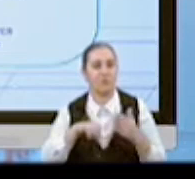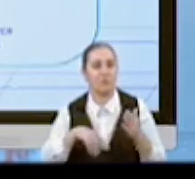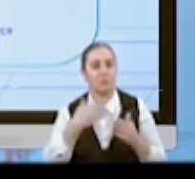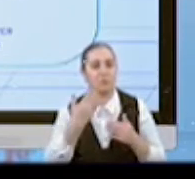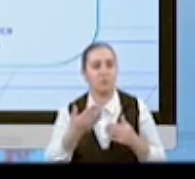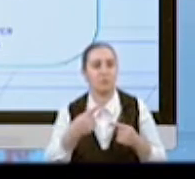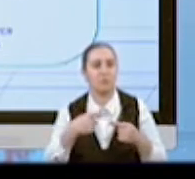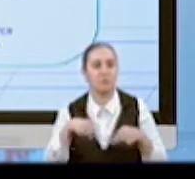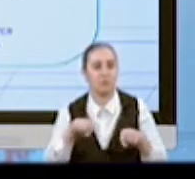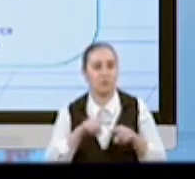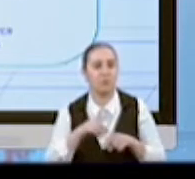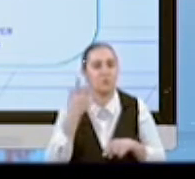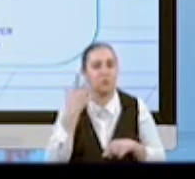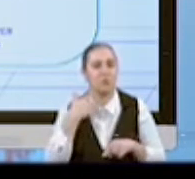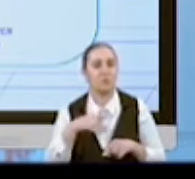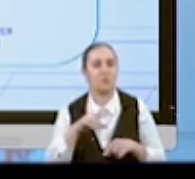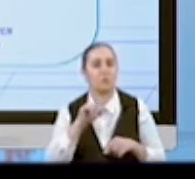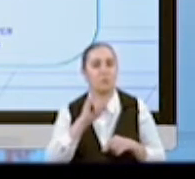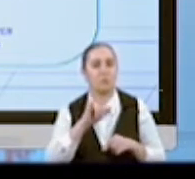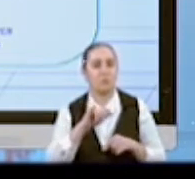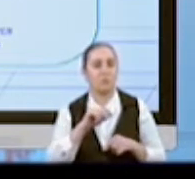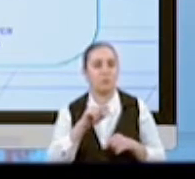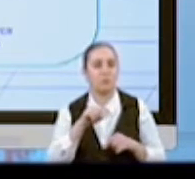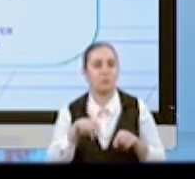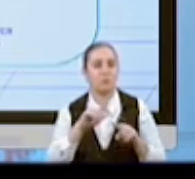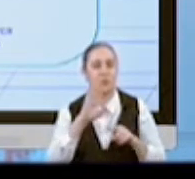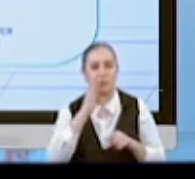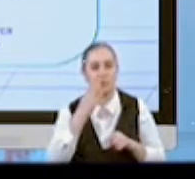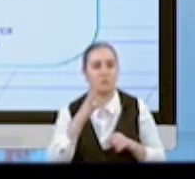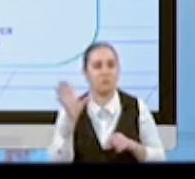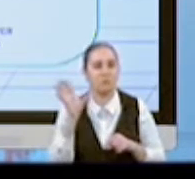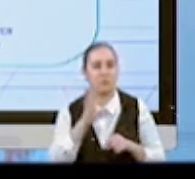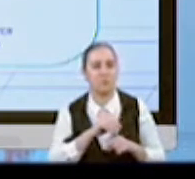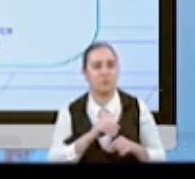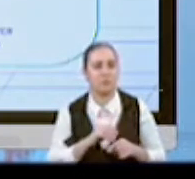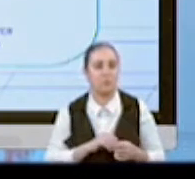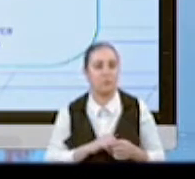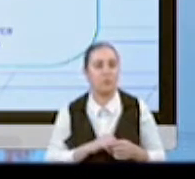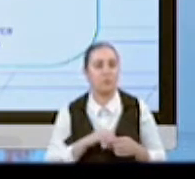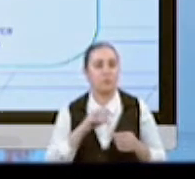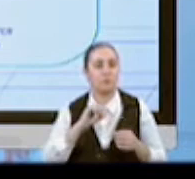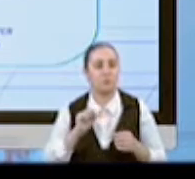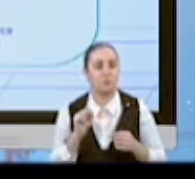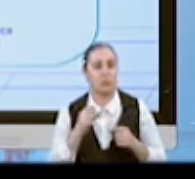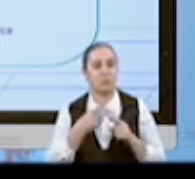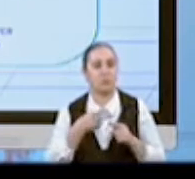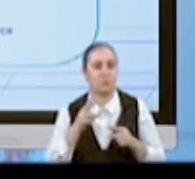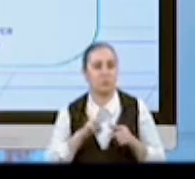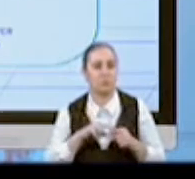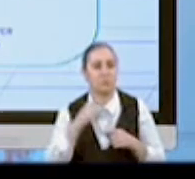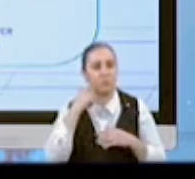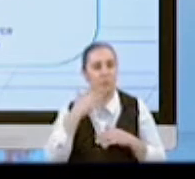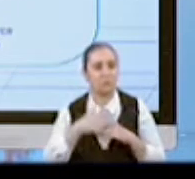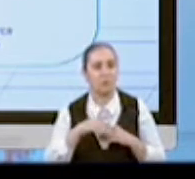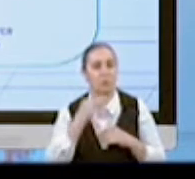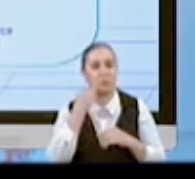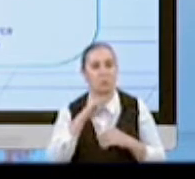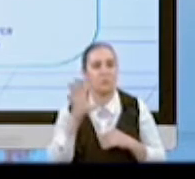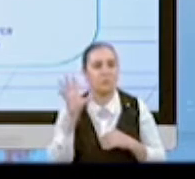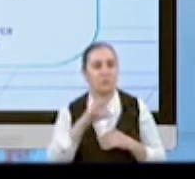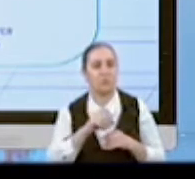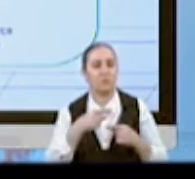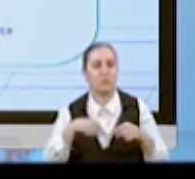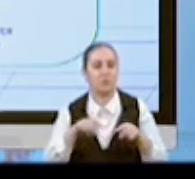тебе даже тогда, когда от тебя отвернутся все. Друг – это тот, кто поймет тебя